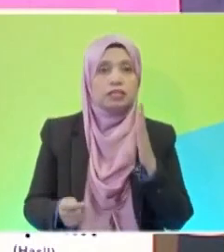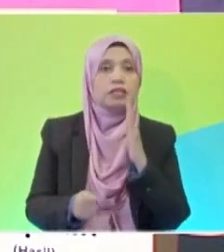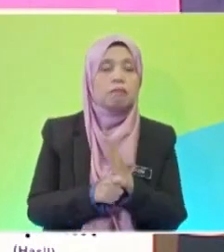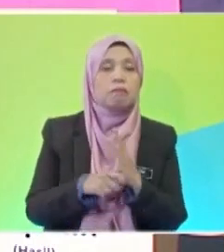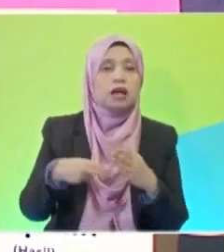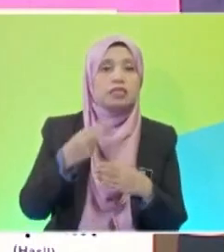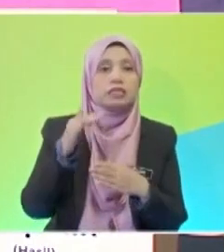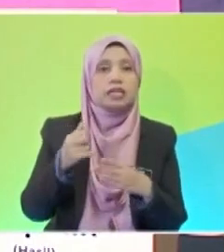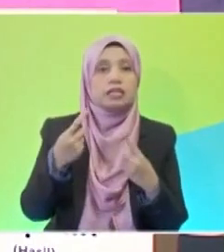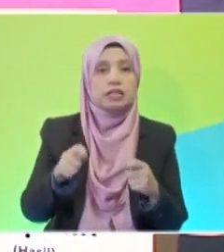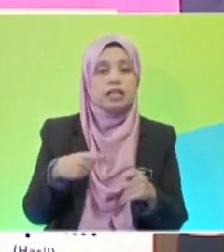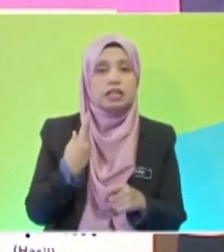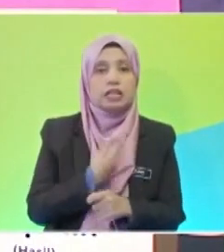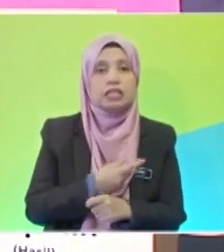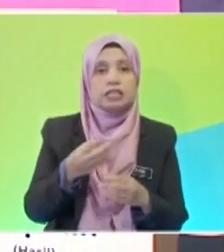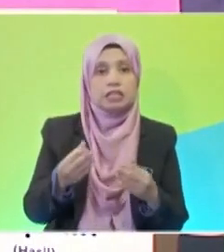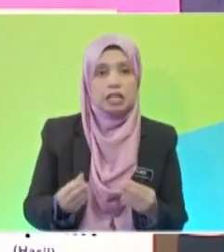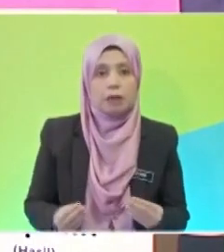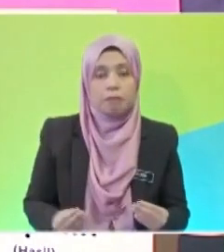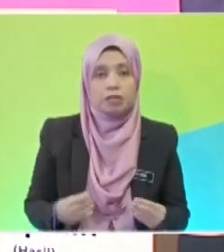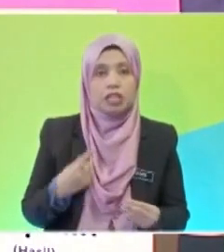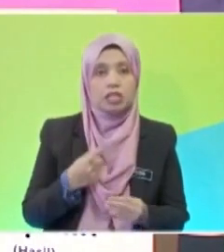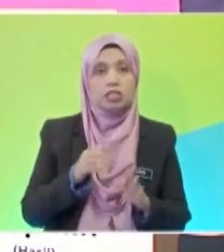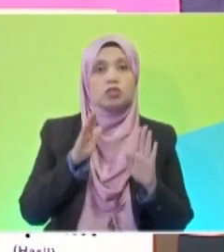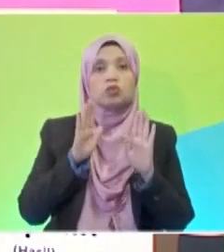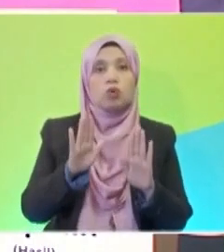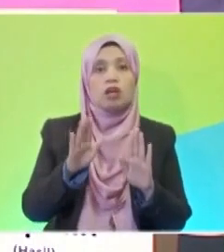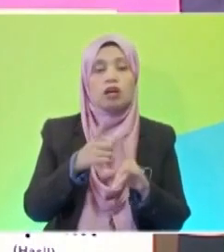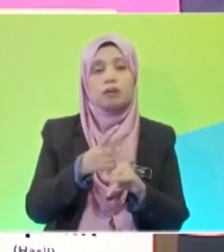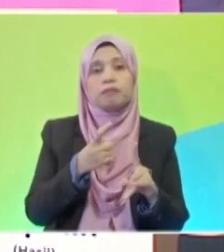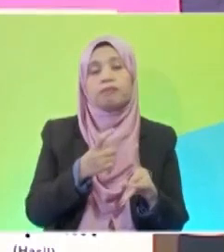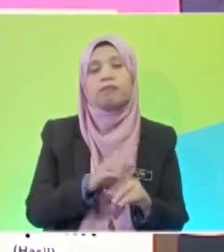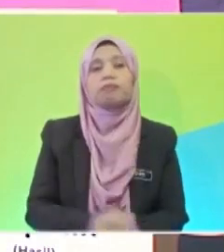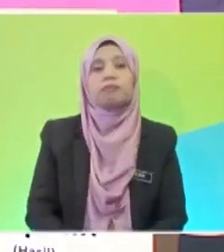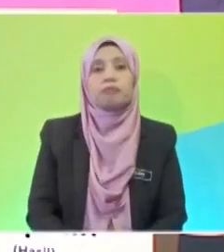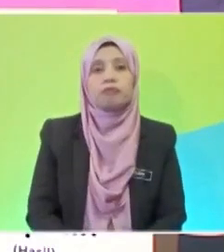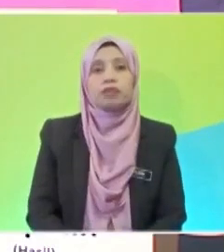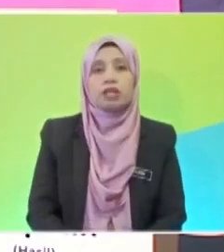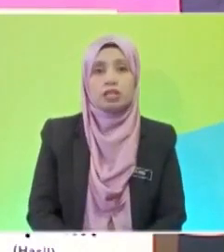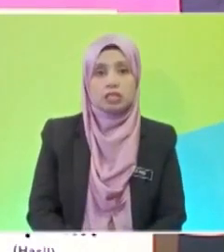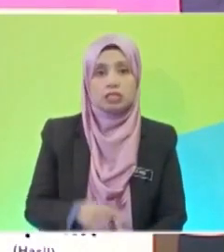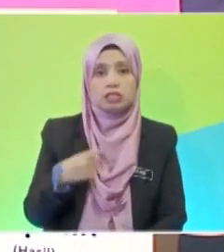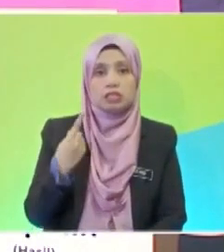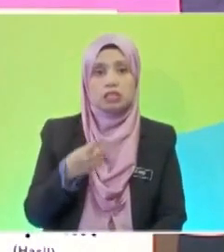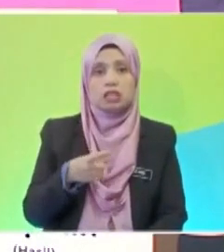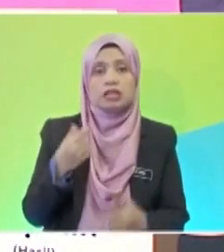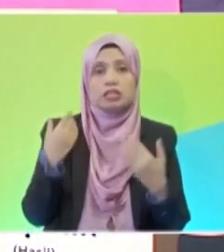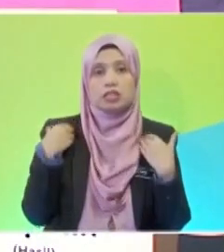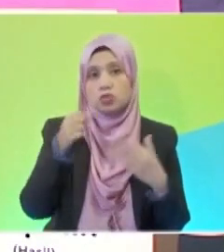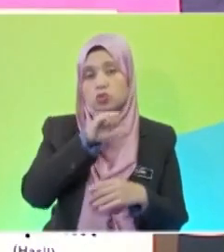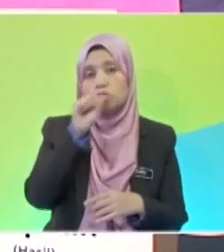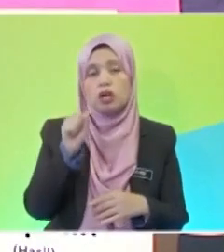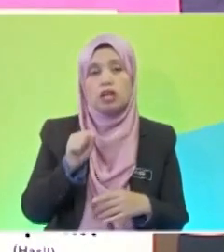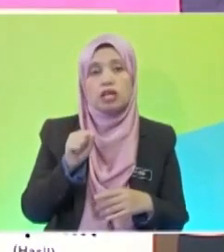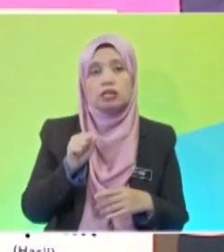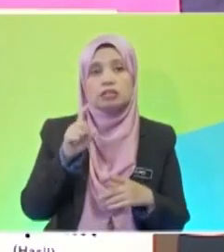telah kita terima. Hasil belum teroleh, kita akan tolak daripada hasil yang telah kita terima. Jadi di sini awak dah kena kuasailah. Kalau ada soalan seperti ini,